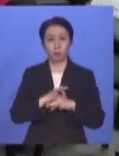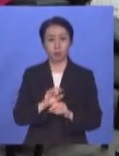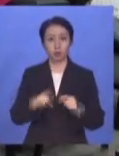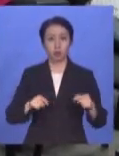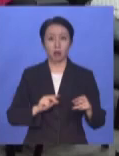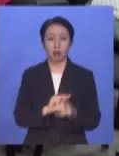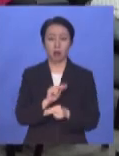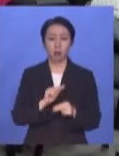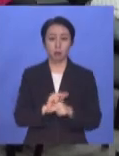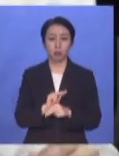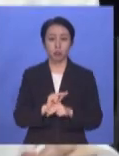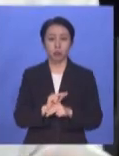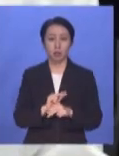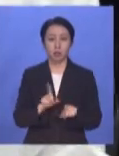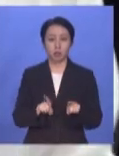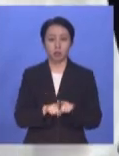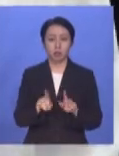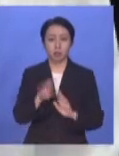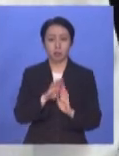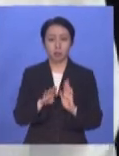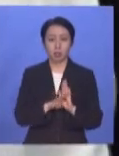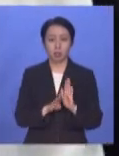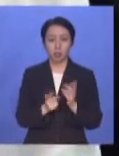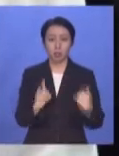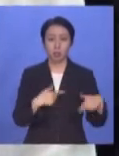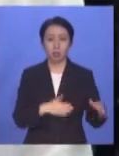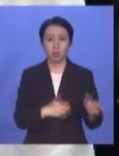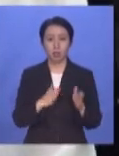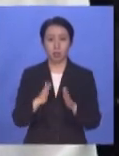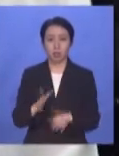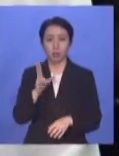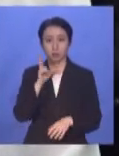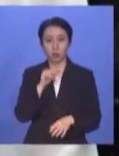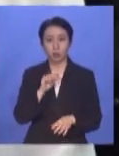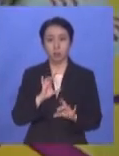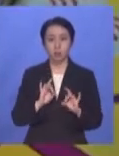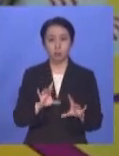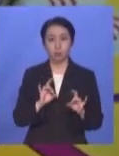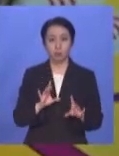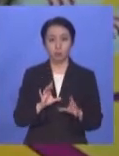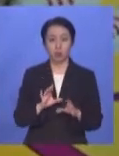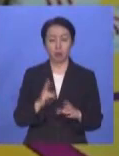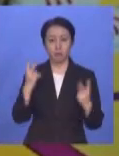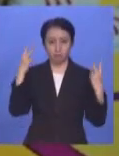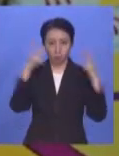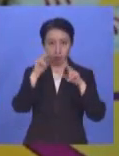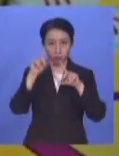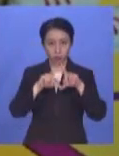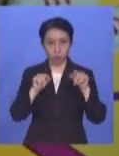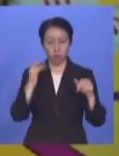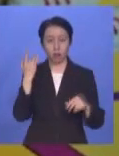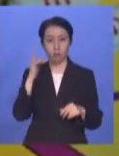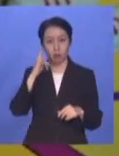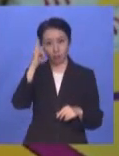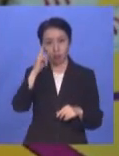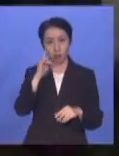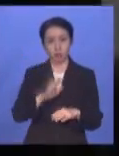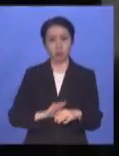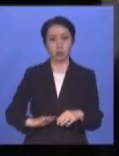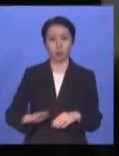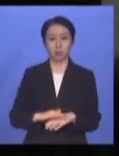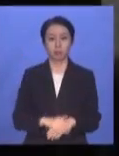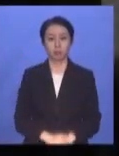различных обучающих тренингов. Такие задачи ставят организаторы. В числе спикеров – представители вузов и школ Америки и Казахстана.